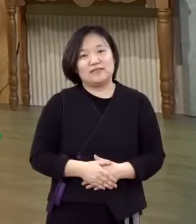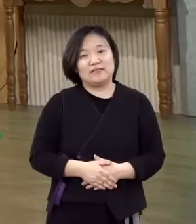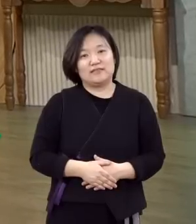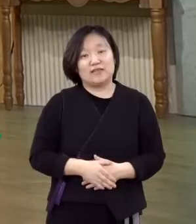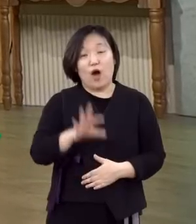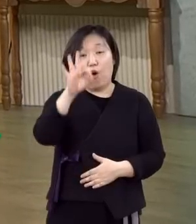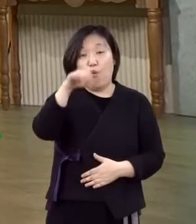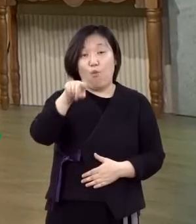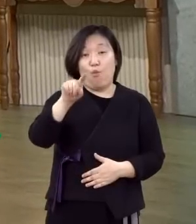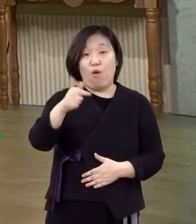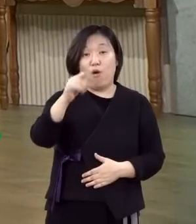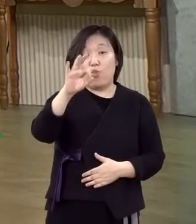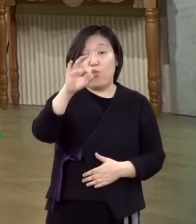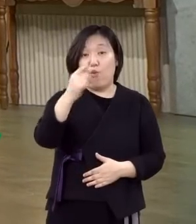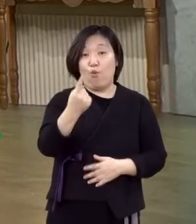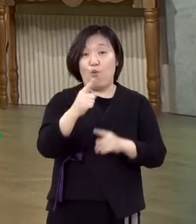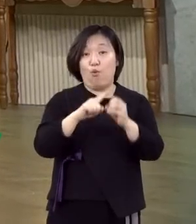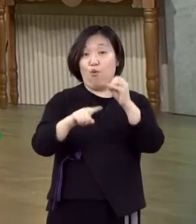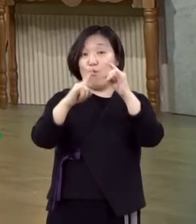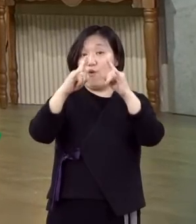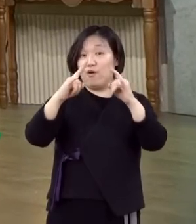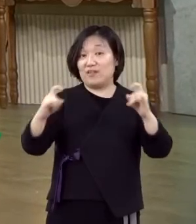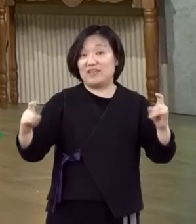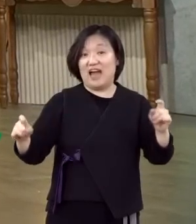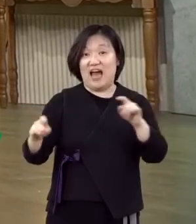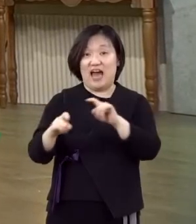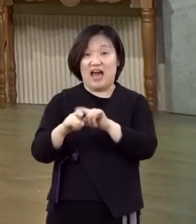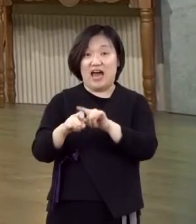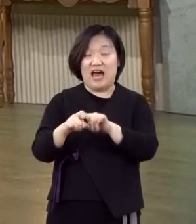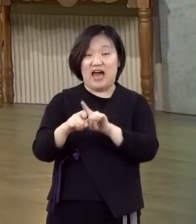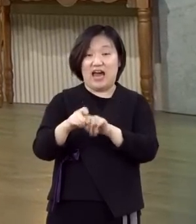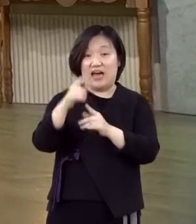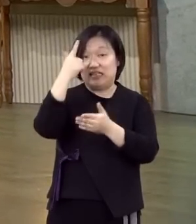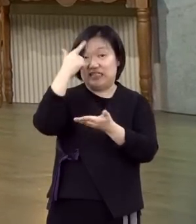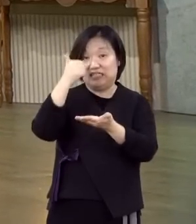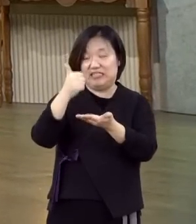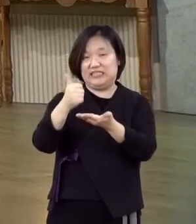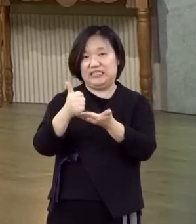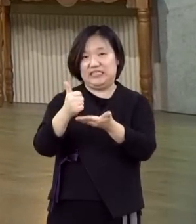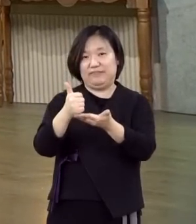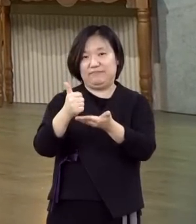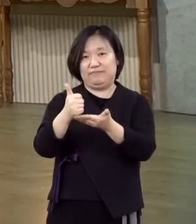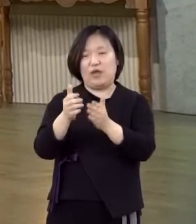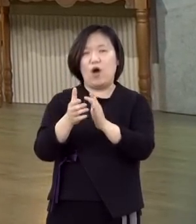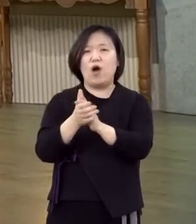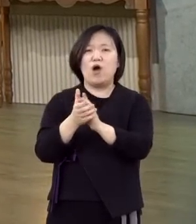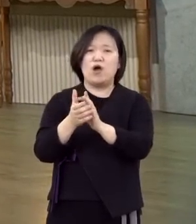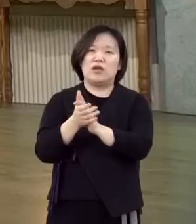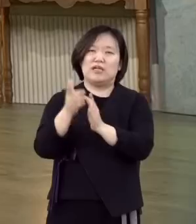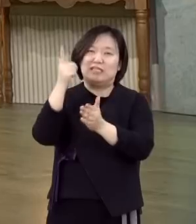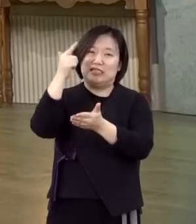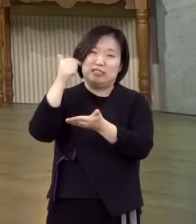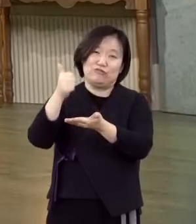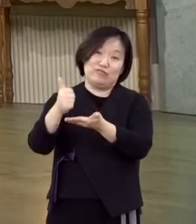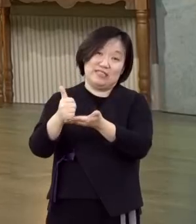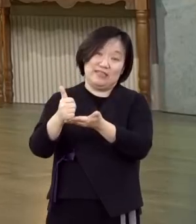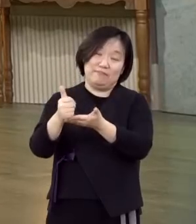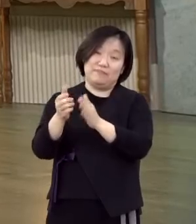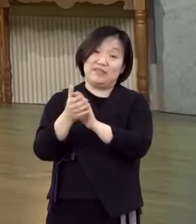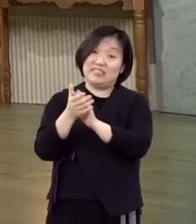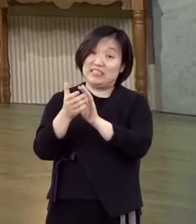이는제가앞서언급한원호사주지스님인원호스님과 매우가까운친구이자 함께수행하는한노승의실화입니다